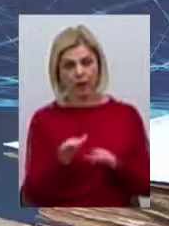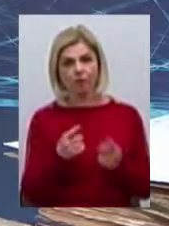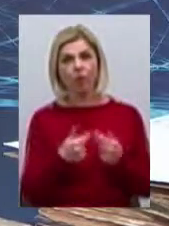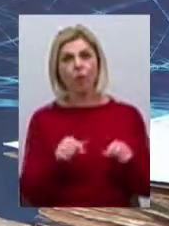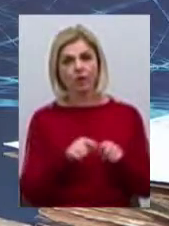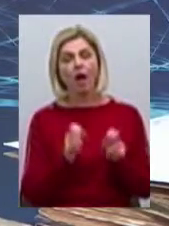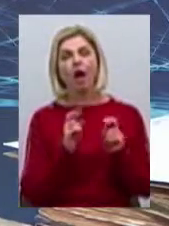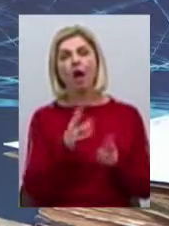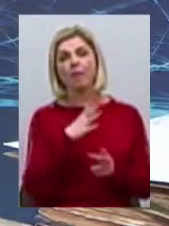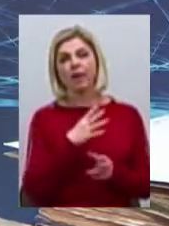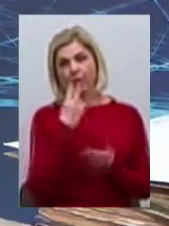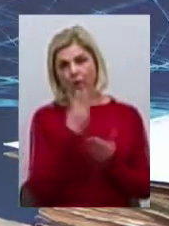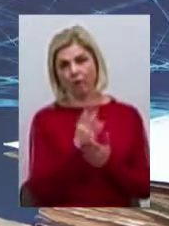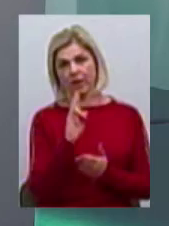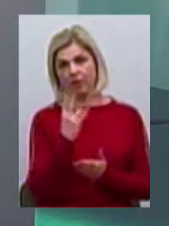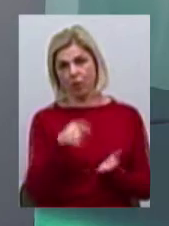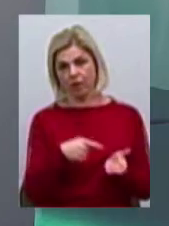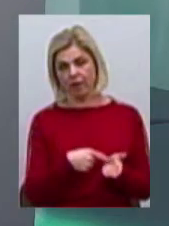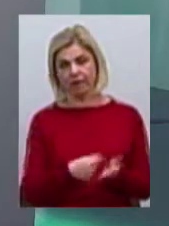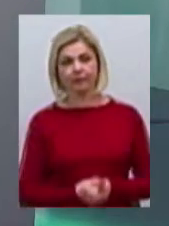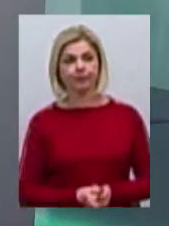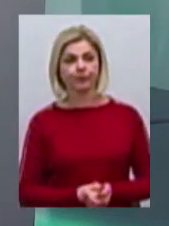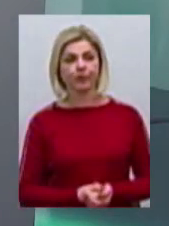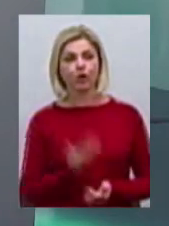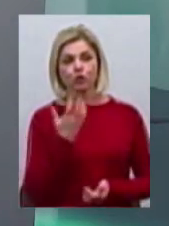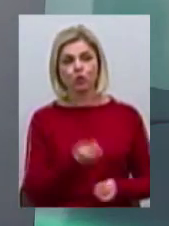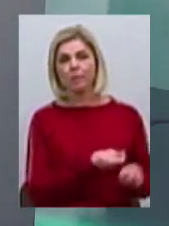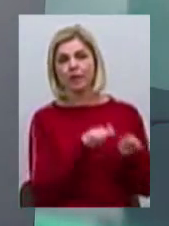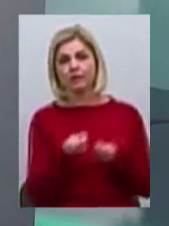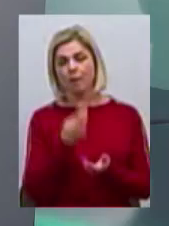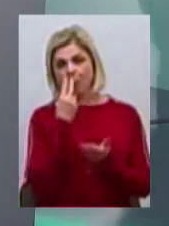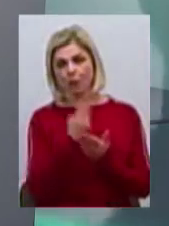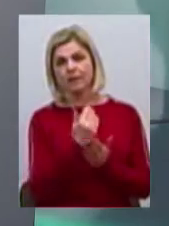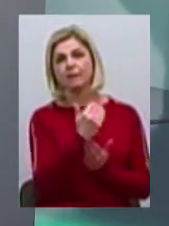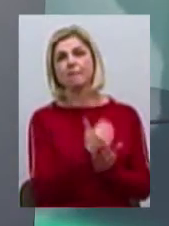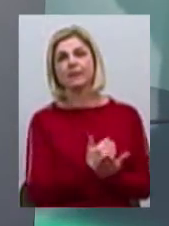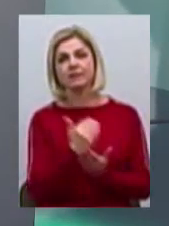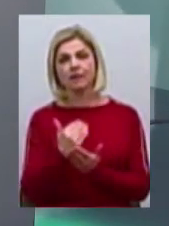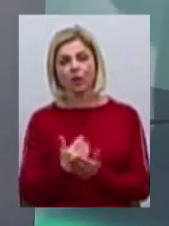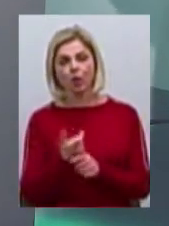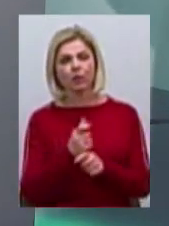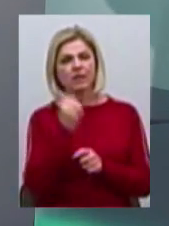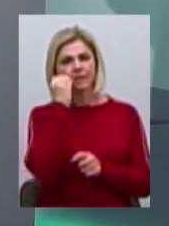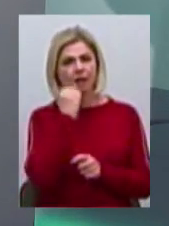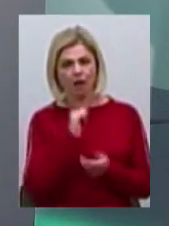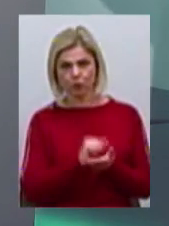це проявлялося у Миколаєві? Ну, по-перше, я вам ось дуже принесла показати. Це списки, дуже старий